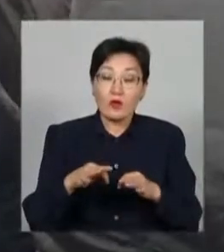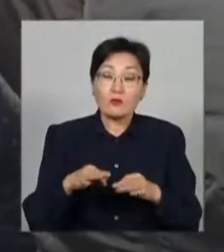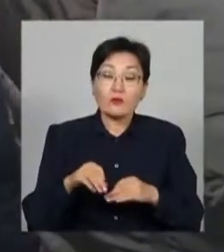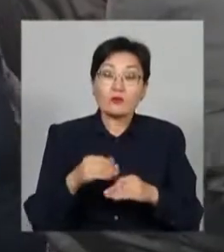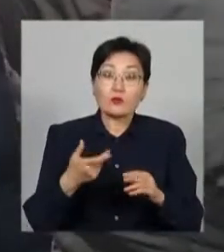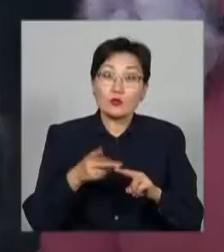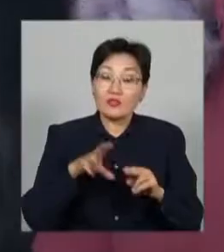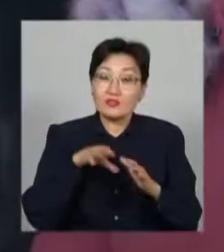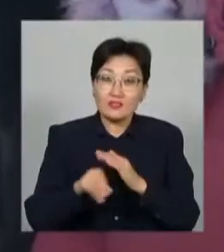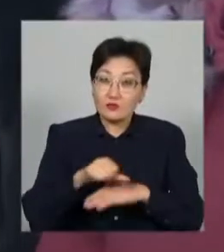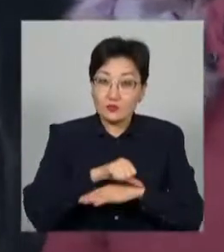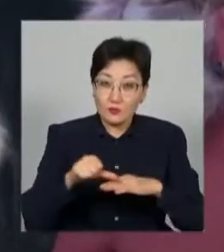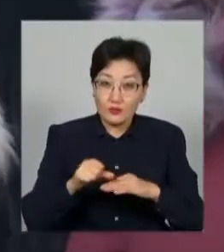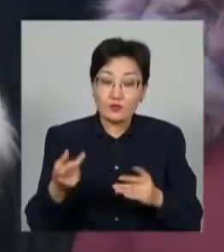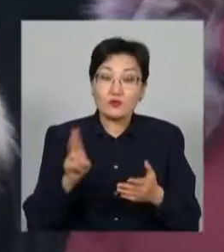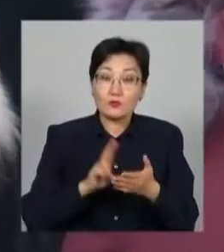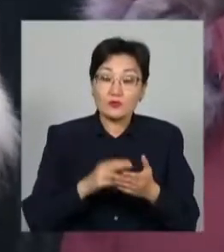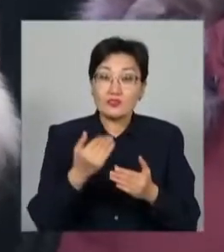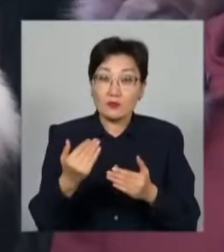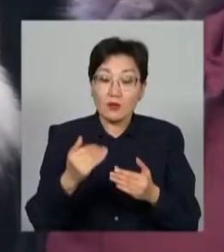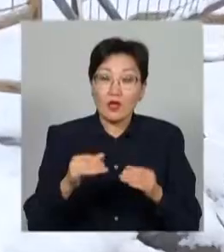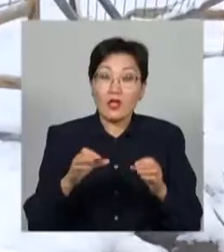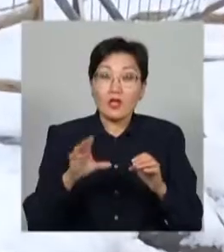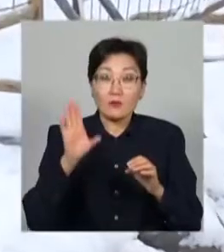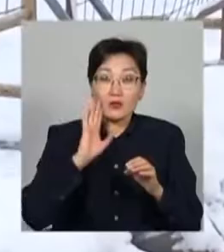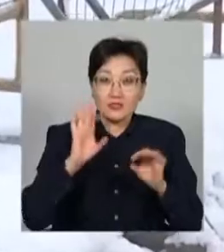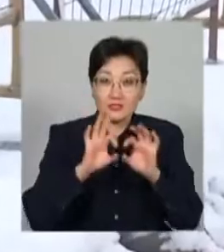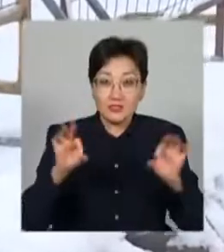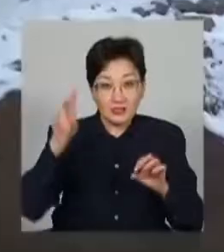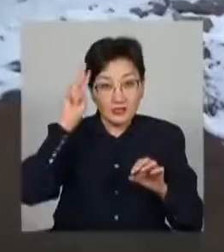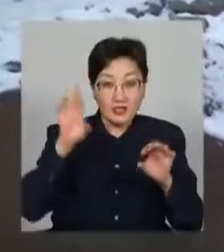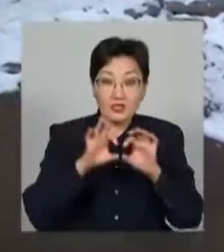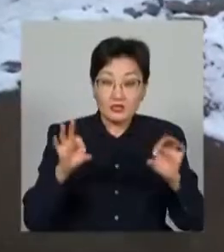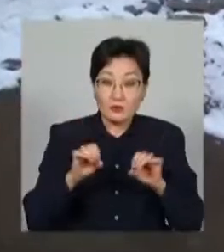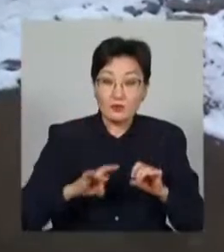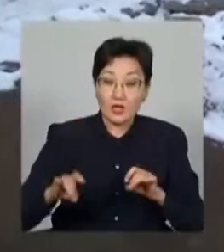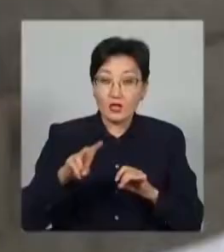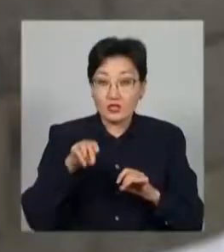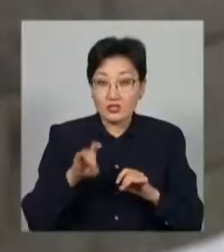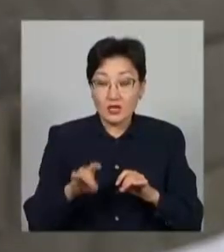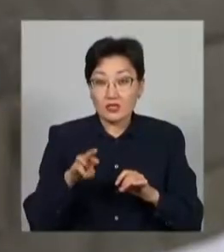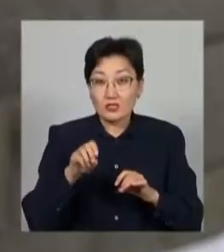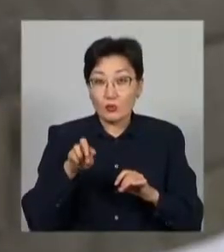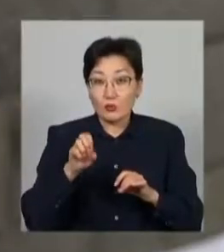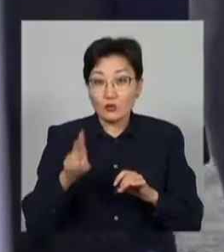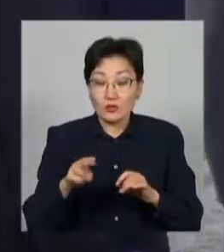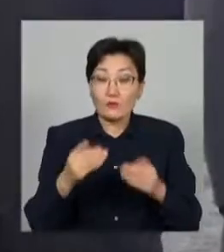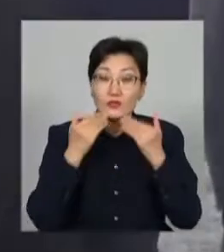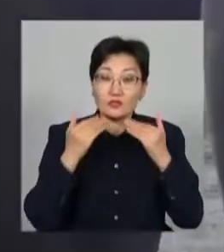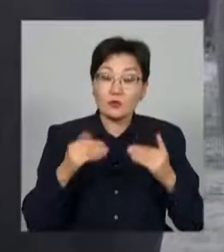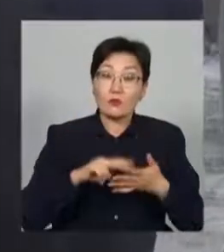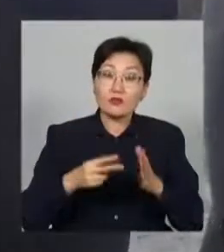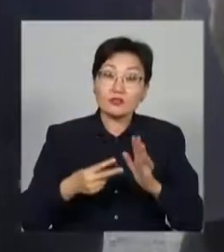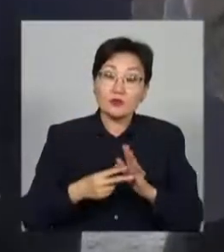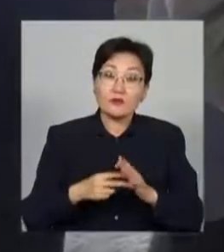улицы садоводческих обществ, чтобы подключить их к сетям водопровода и канализации микрорайона Акжар и Тастабулак. В последнем, к слову,